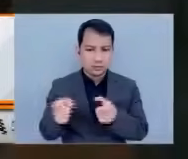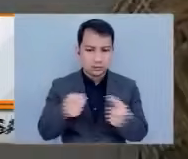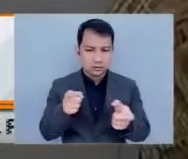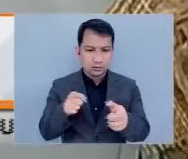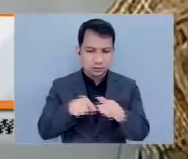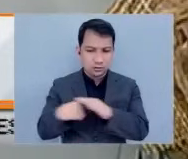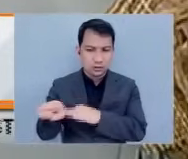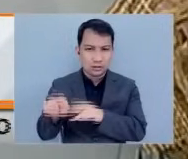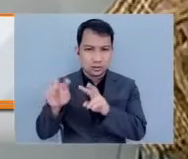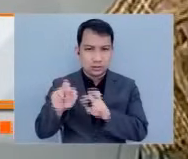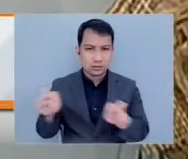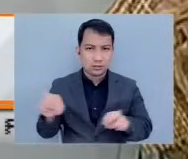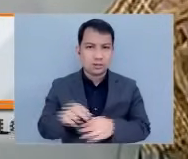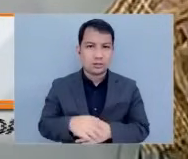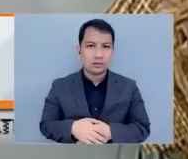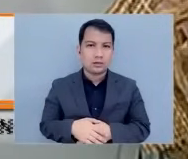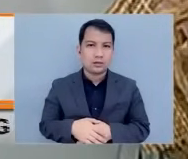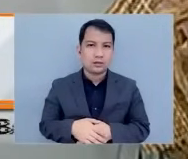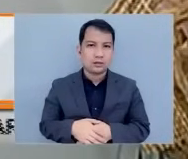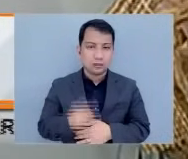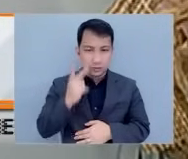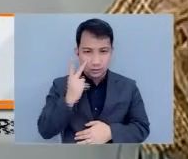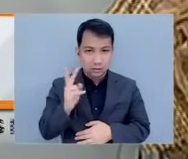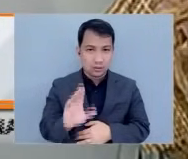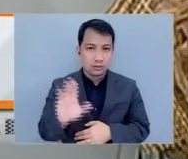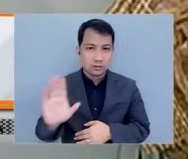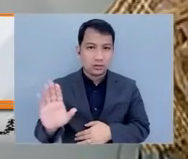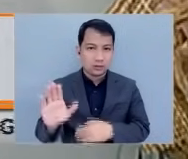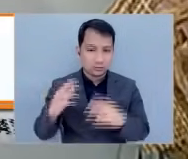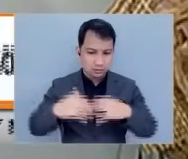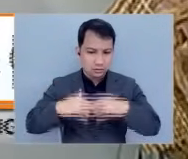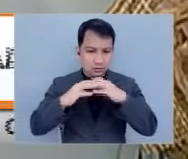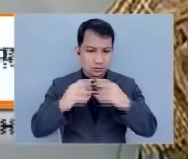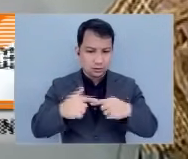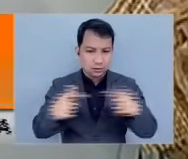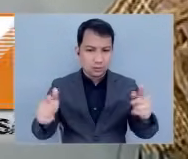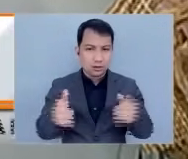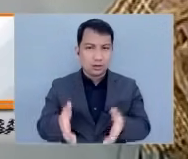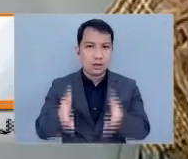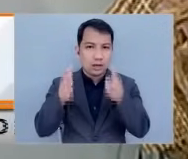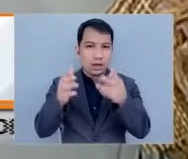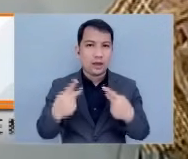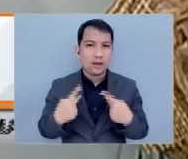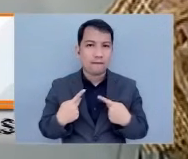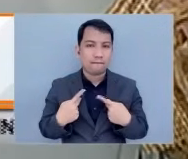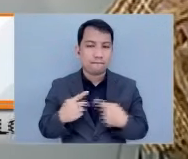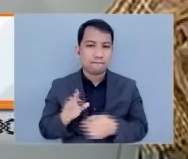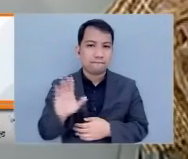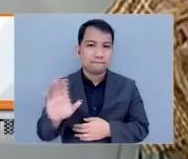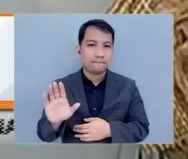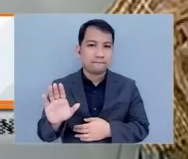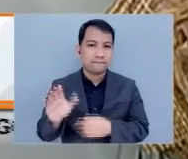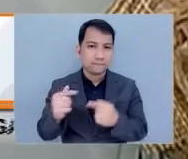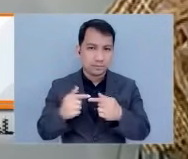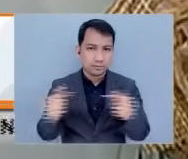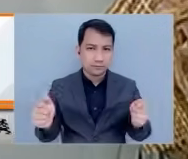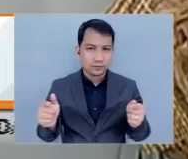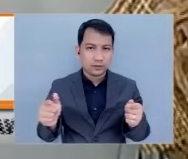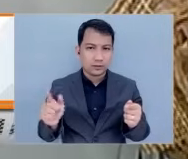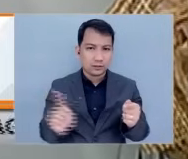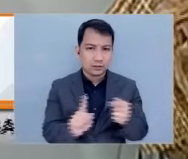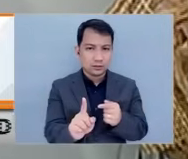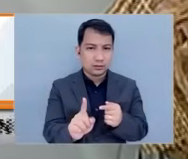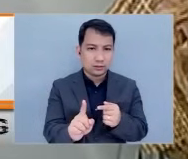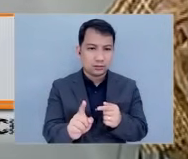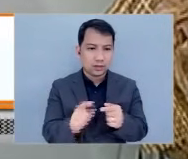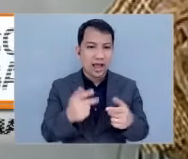suspect. Kung tayo papasok doon sa building, may gate doon which is also manned by a